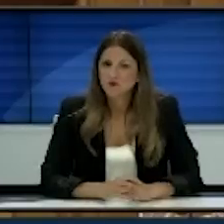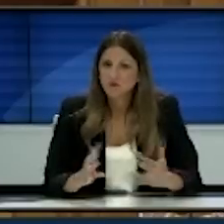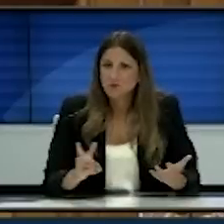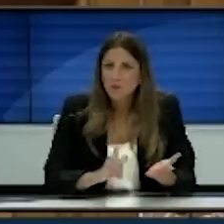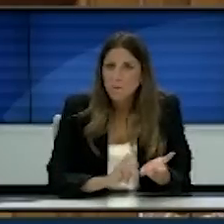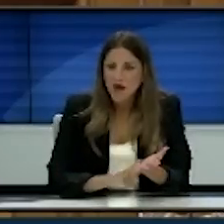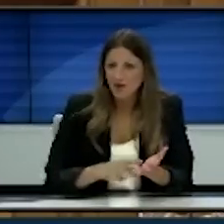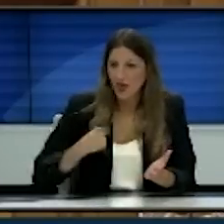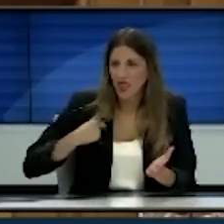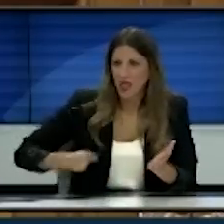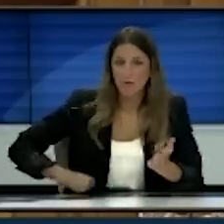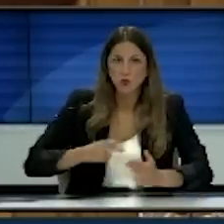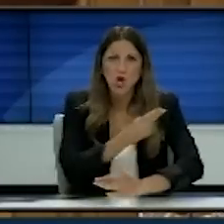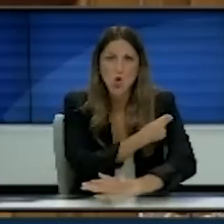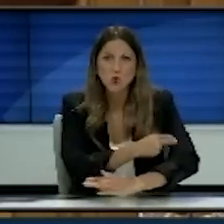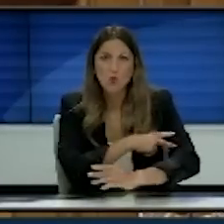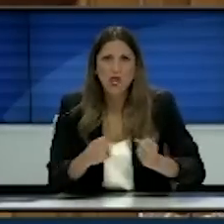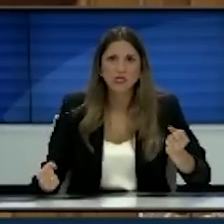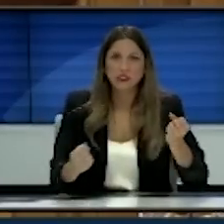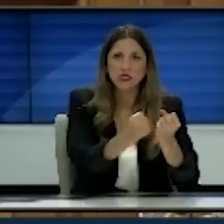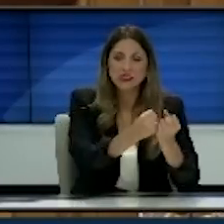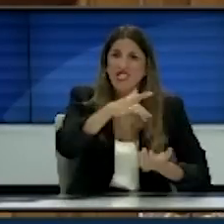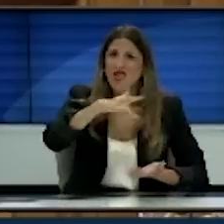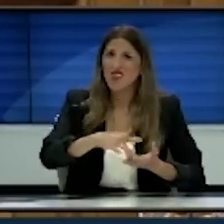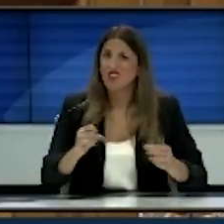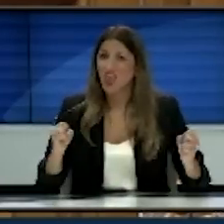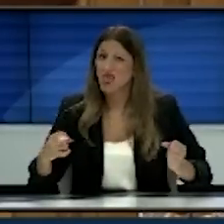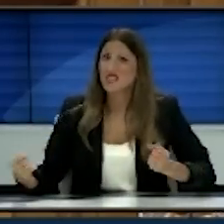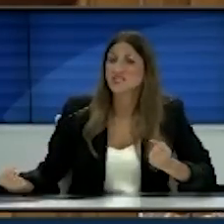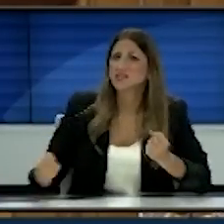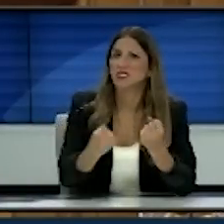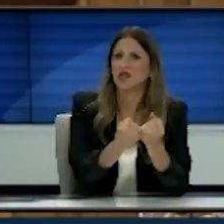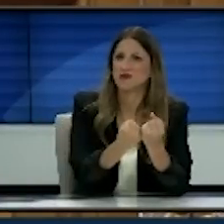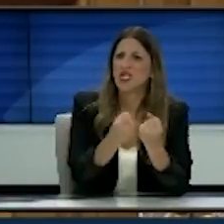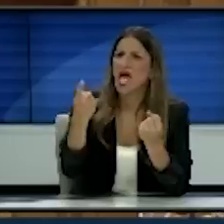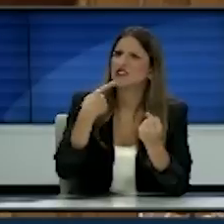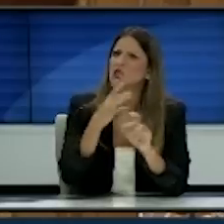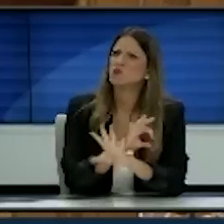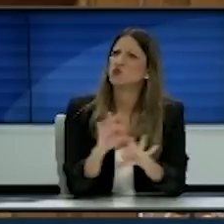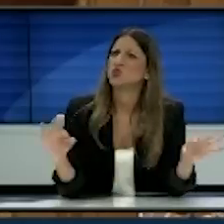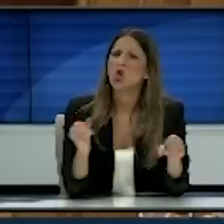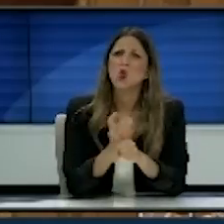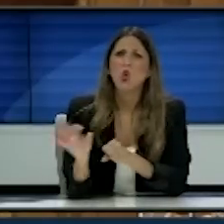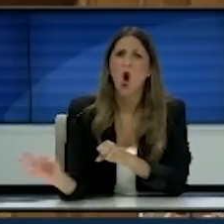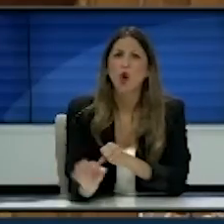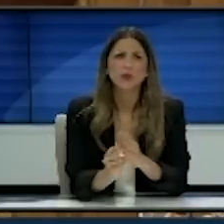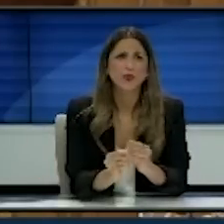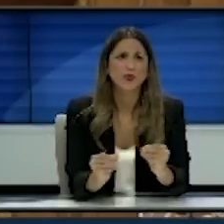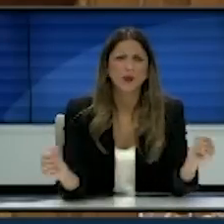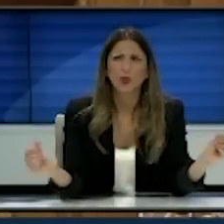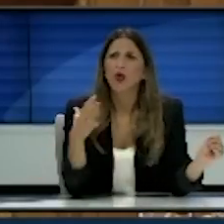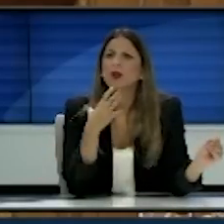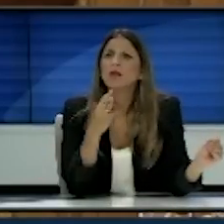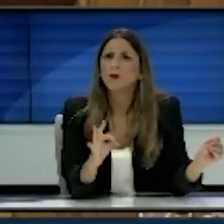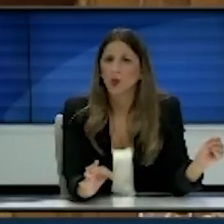δημοσίων νοσοκομείων, των δομών υγείας, των κέντρων υγείας. Καθησυχάζετε τον κόσμο για να μην χάσει κανένα ευρώ το